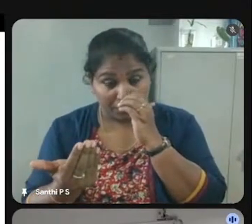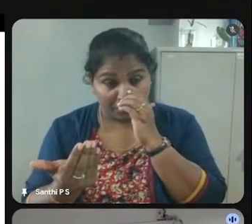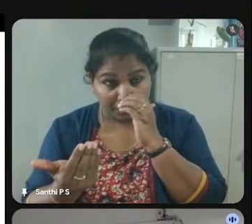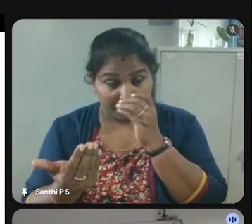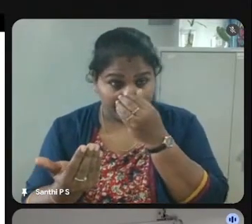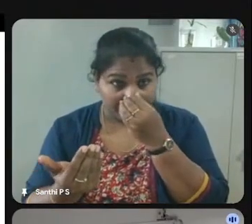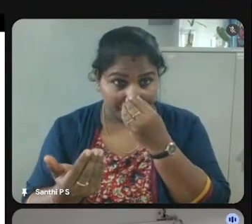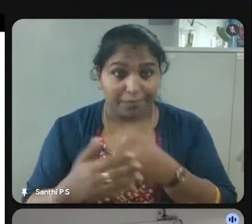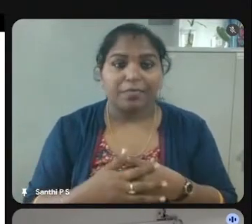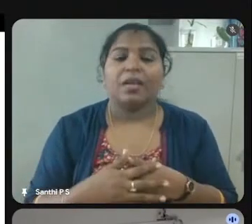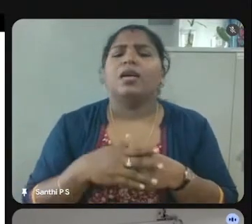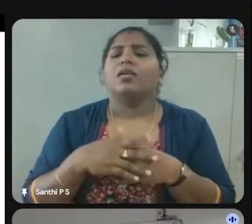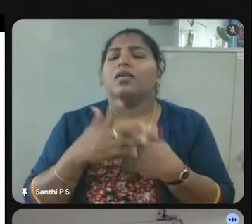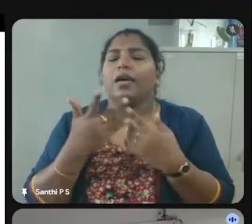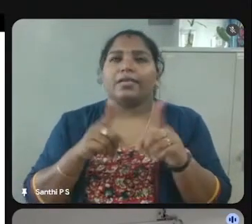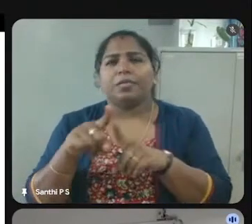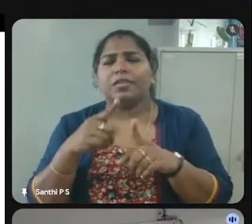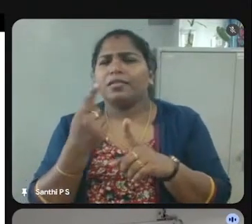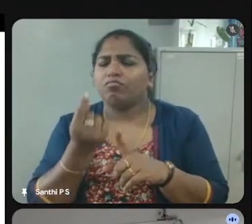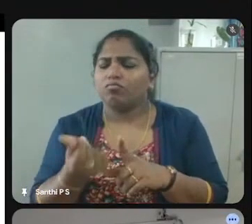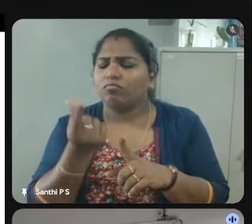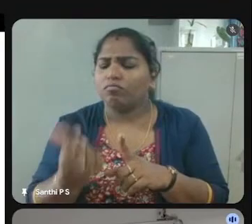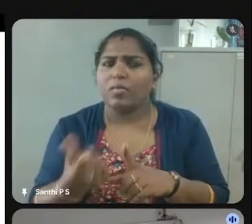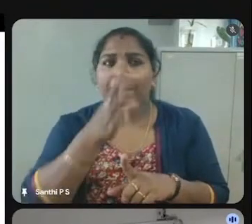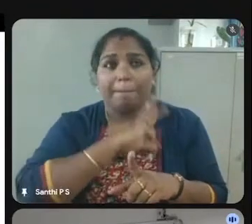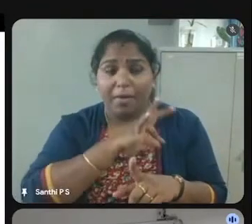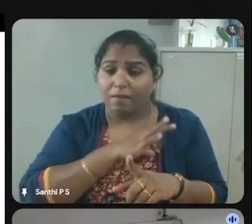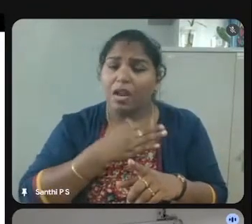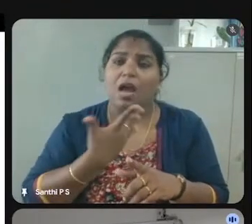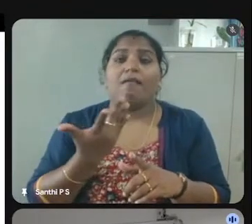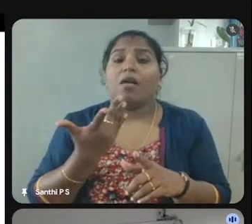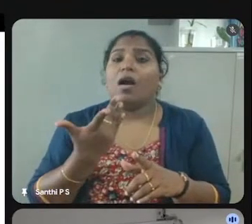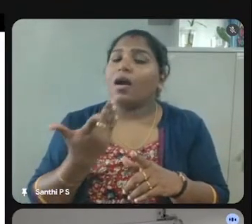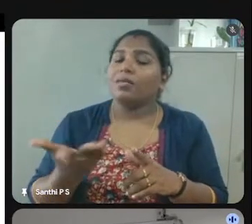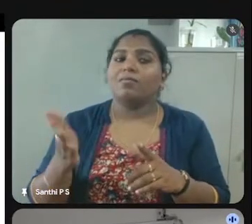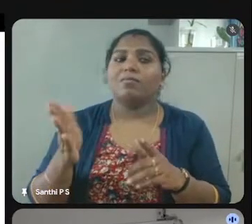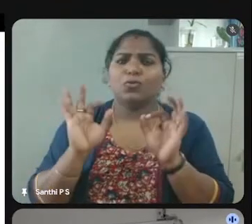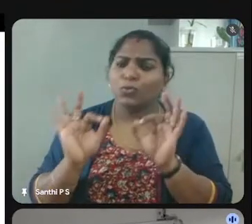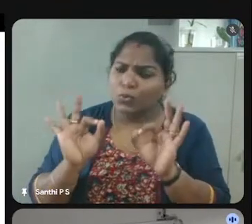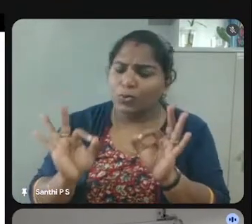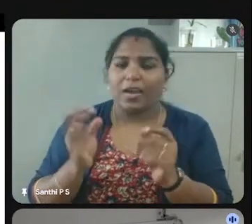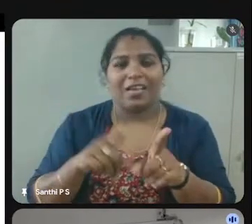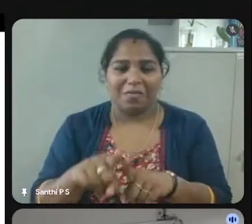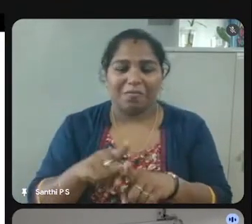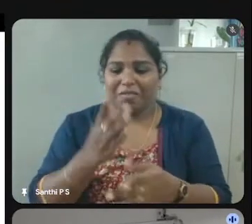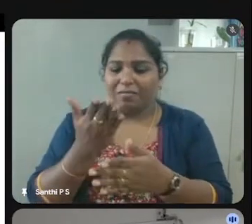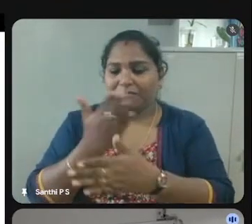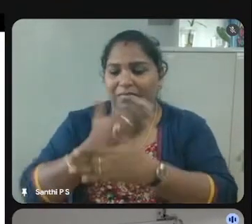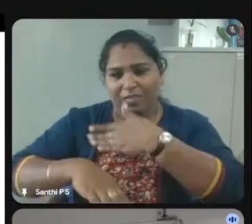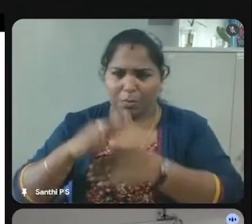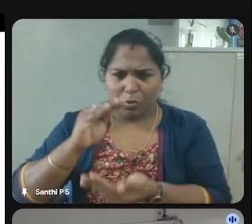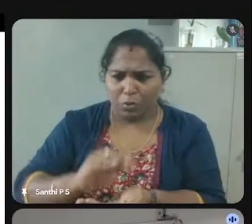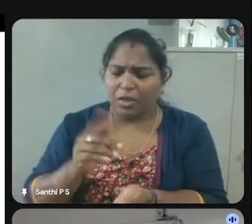അംഗീകരിക്കുക. ചെറിയ നേട്ടങ്ങളും നമുക്ക് ആഘോഷിക്കാൻ സാധിക്കണം എന്ന് പറയുന്നത് ഞാൻ മുമ്പ് പറഞ്ഞു. പെട്ടെന്ന് ഒരു കുട്ടിയുടെ പരിമിതിയിൽ നിന്ന് ഒരു പുരോഗതിയിലേക്ക് പോവുക